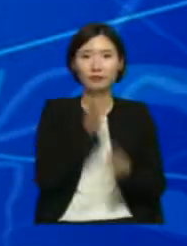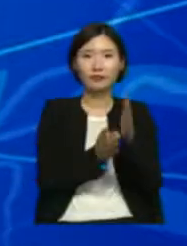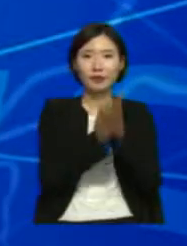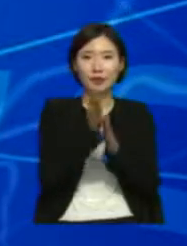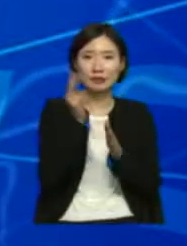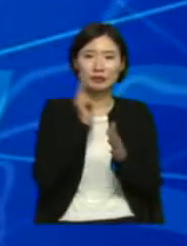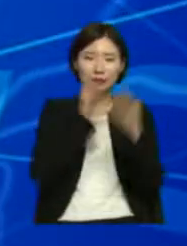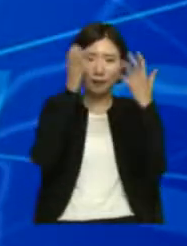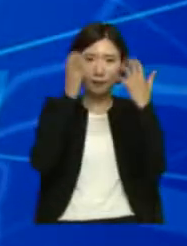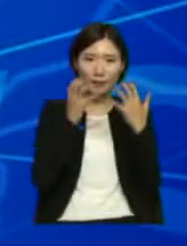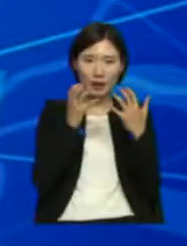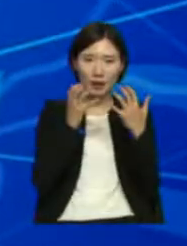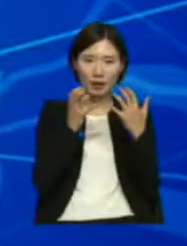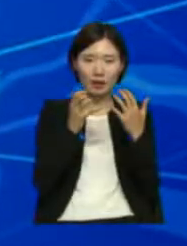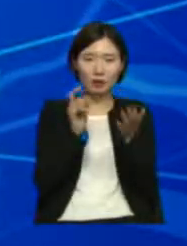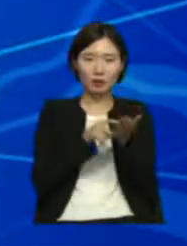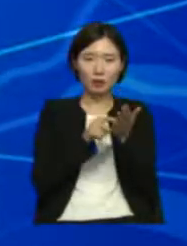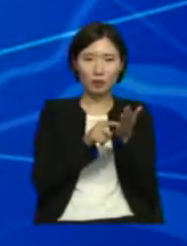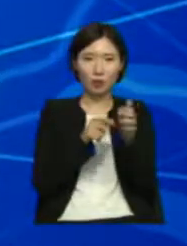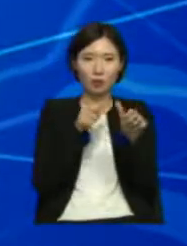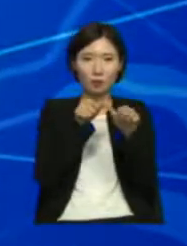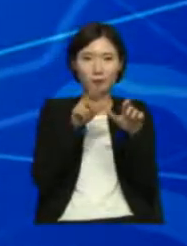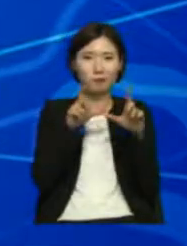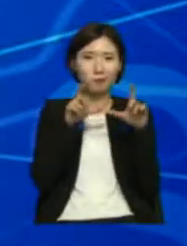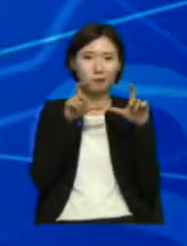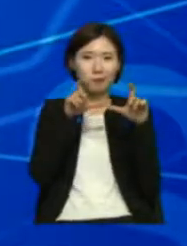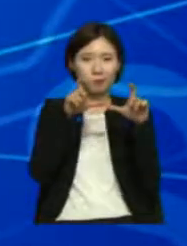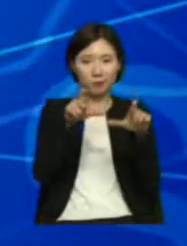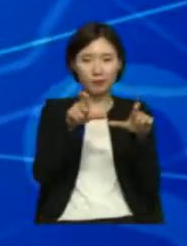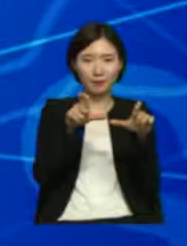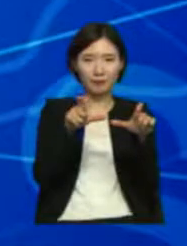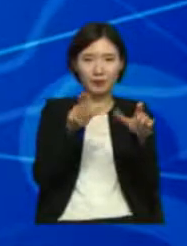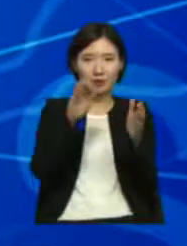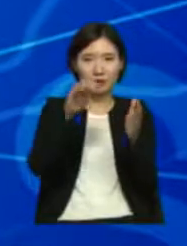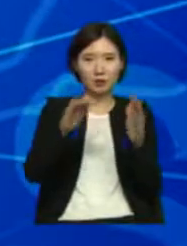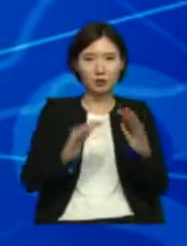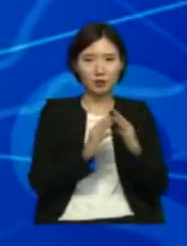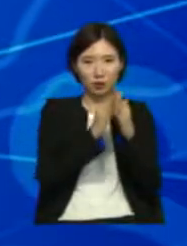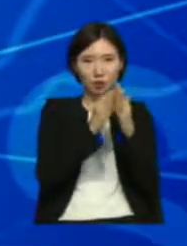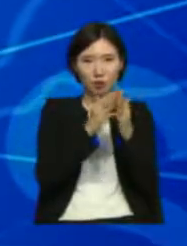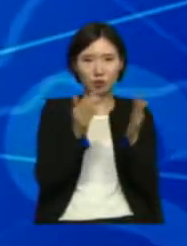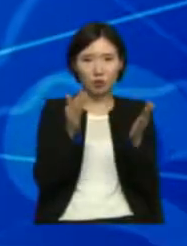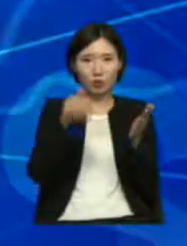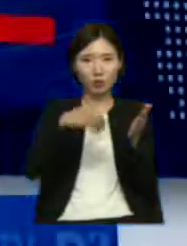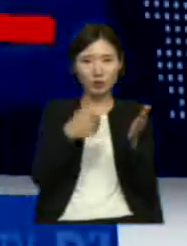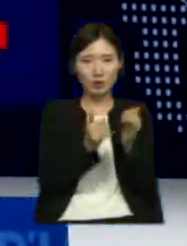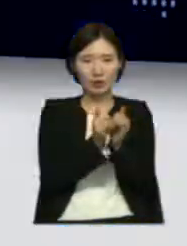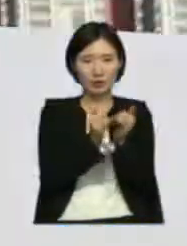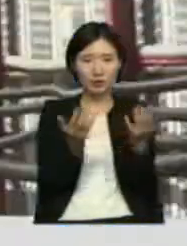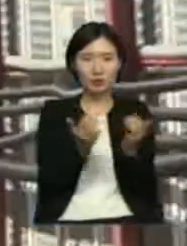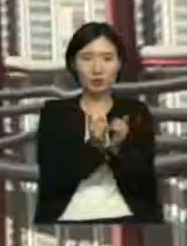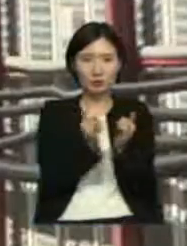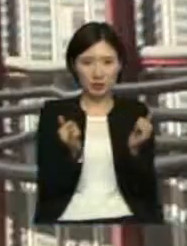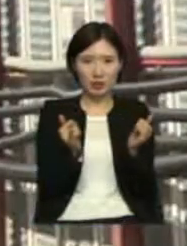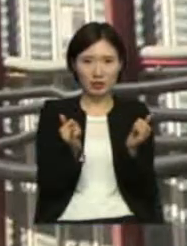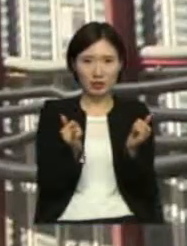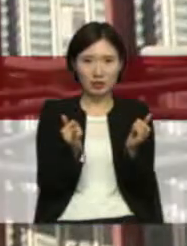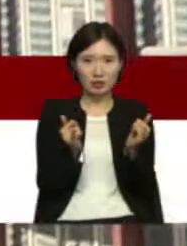서울시가 폭염경보 발령 시 공사장 건설 근로자의 오후 작업을 중단시키고 그 임금을 보전해